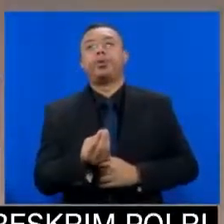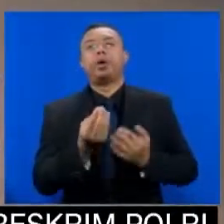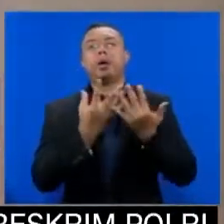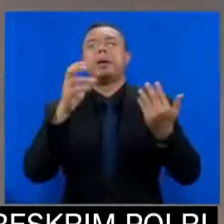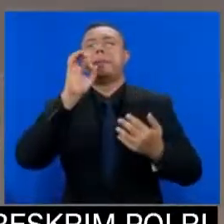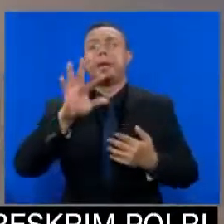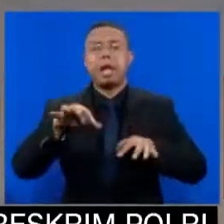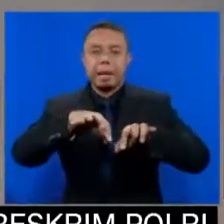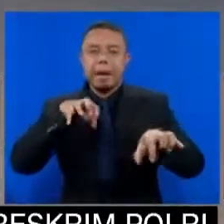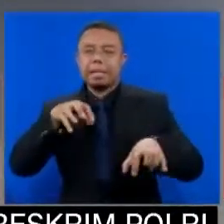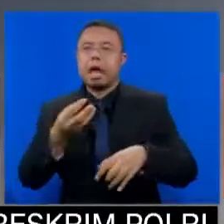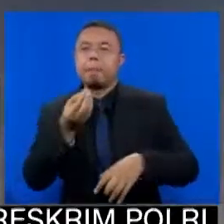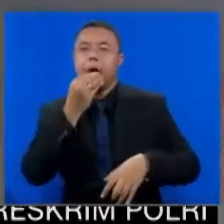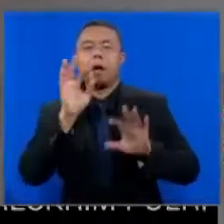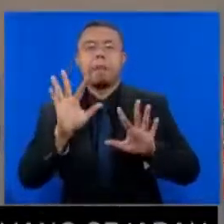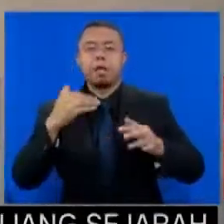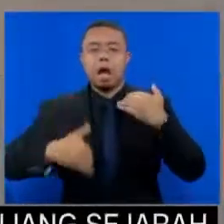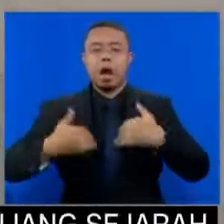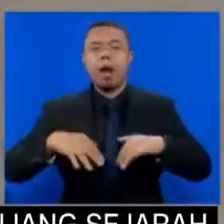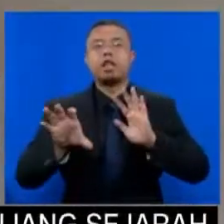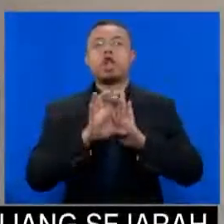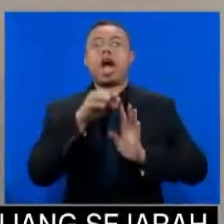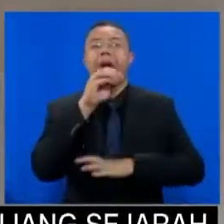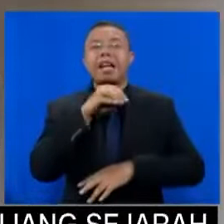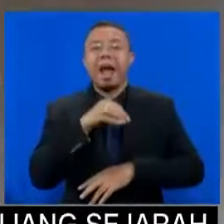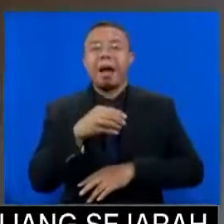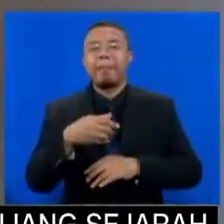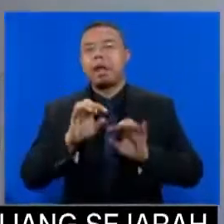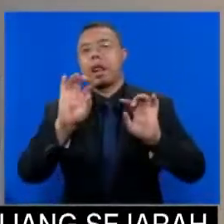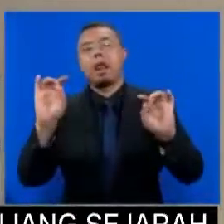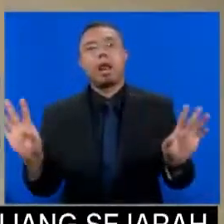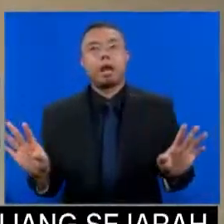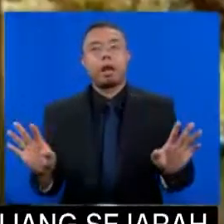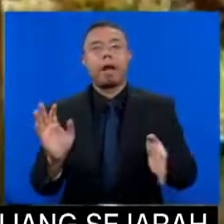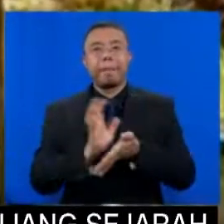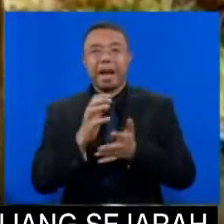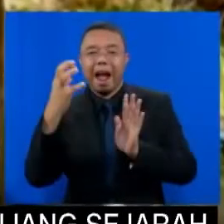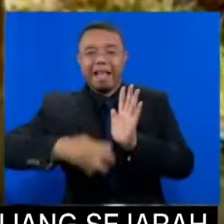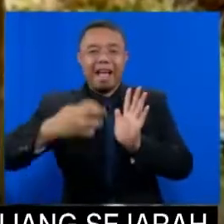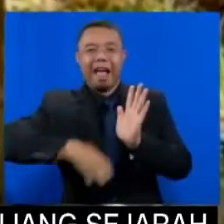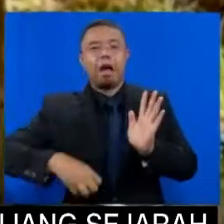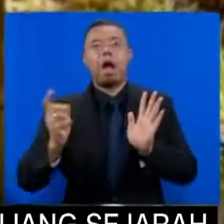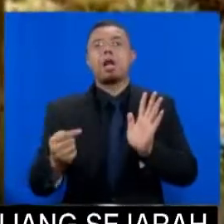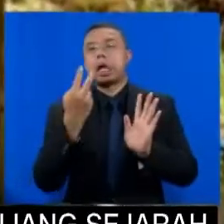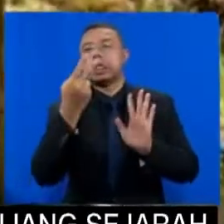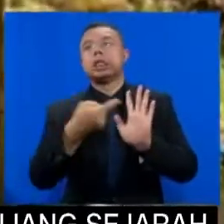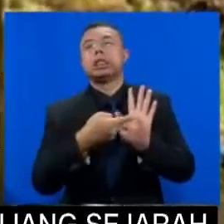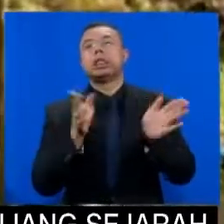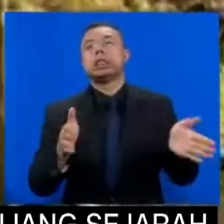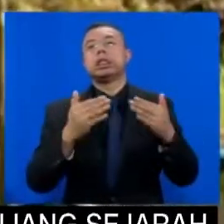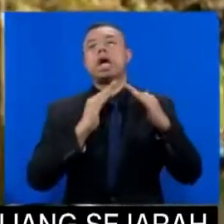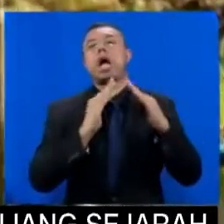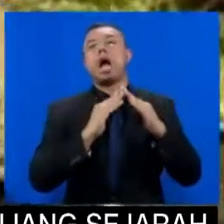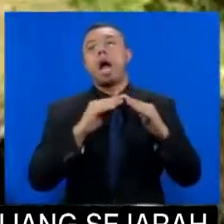menyatakan macan memangsa puluhan ternak seperti ayam dan kalkun. Sejumlah bekas cakaran juga tampak di kandang ayam. Warga